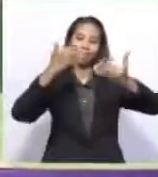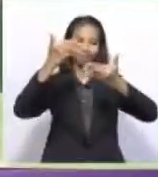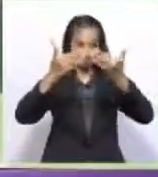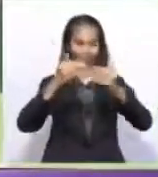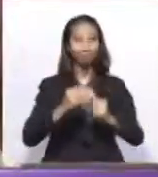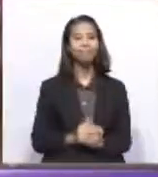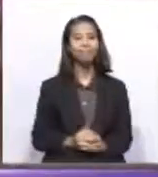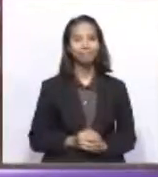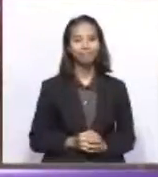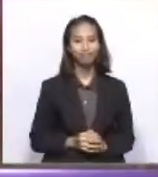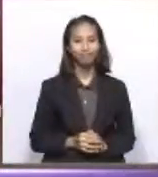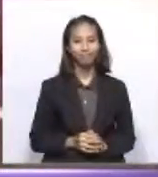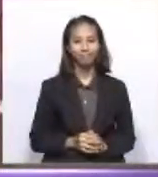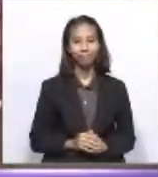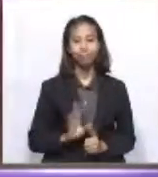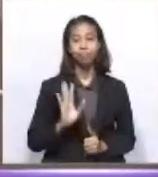องค่ะ